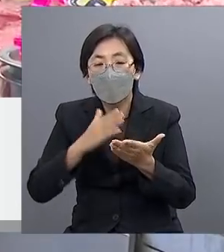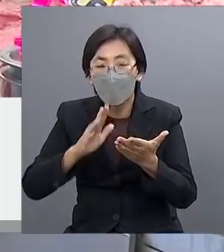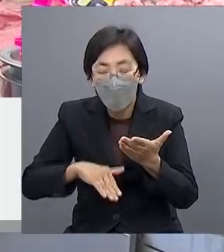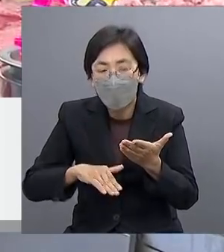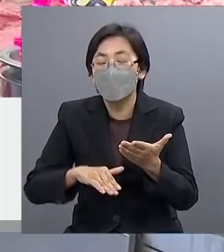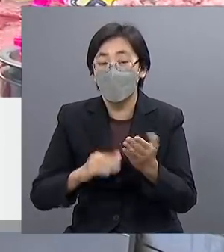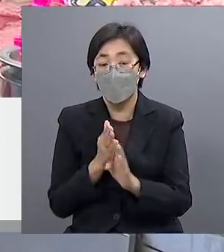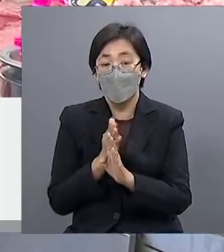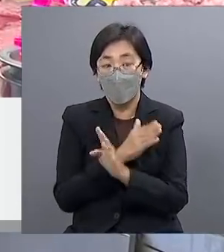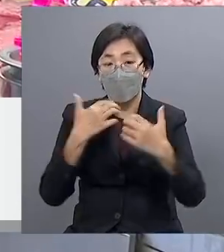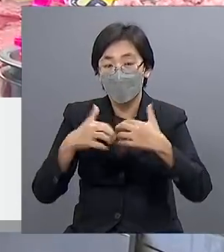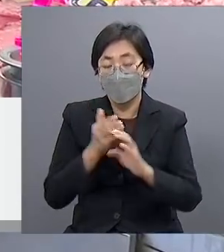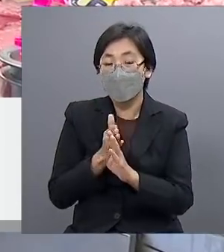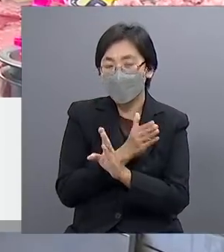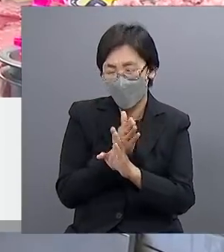รุษจีนแล้วค่ะ